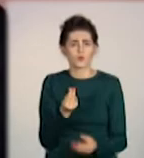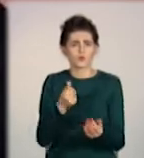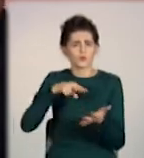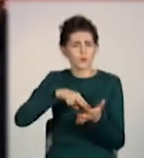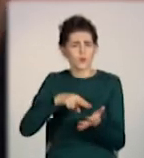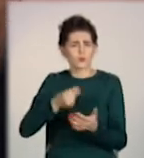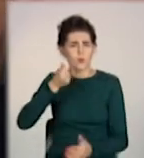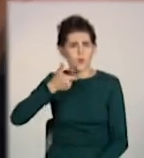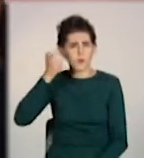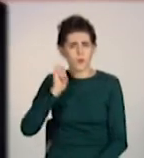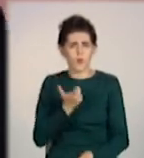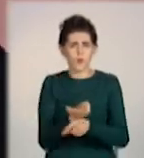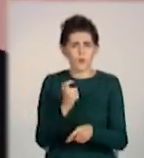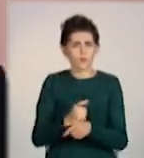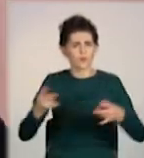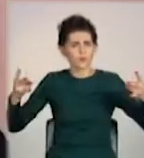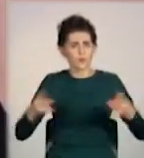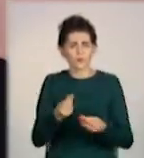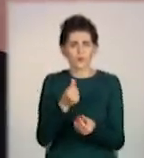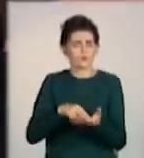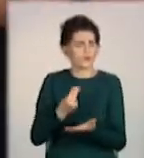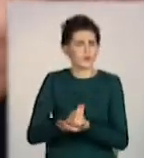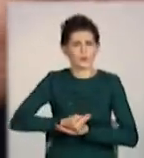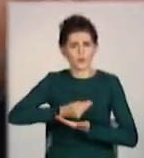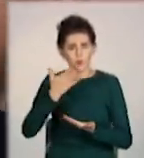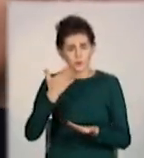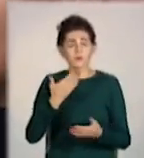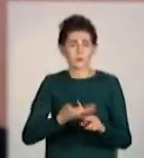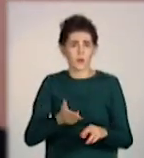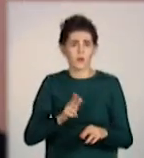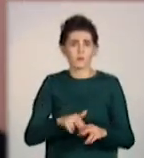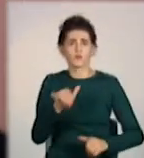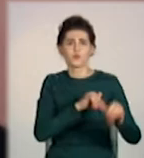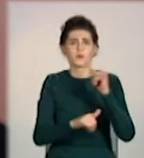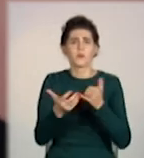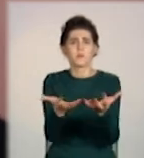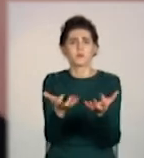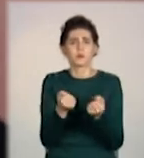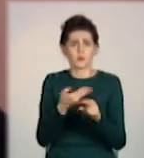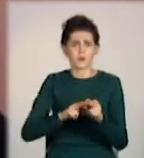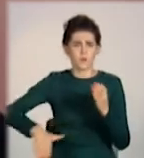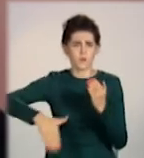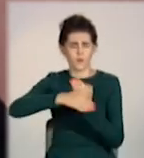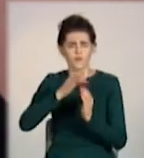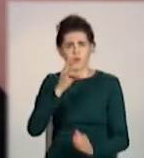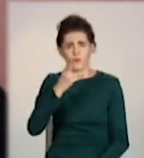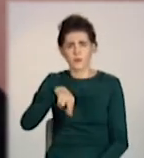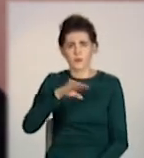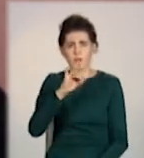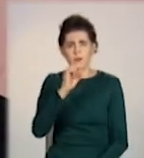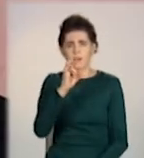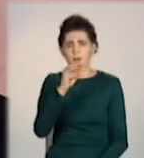пристрої, що так необхідні Даміру, коштують занадто дорого. Придбати їх допоміг фонд Ріната